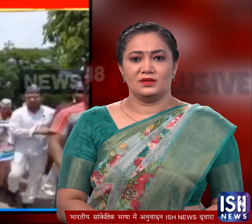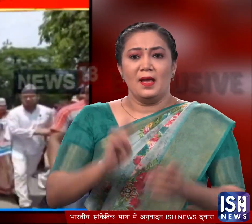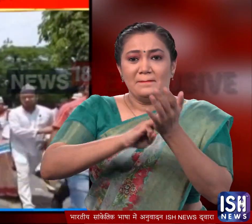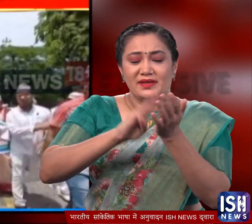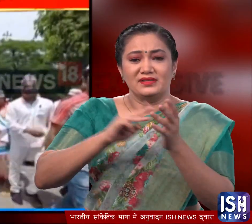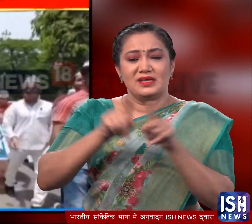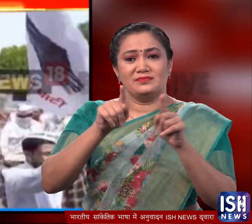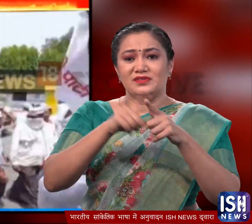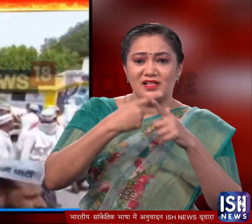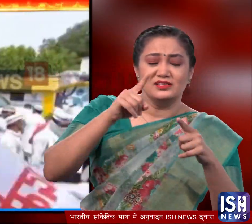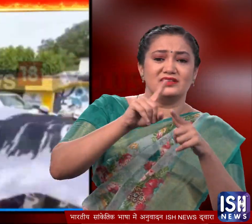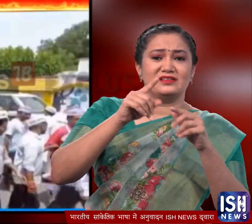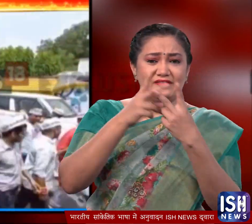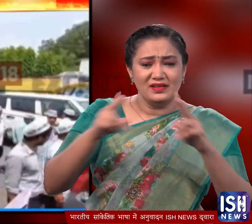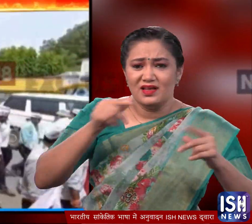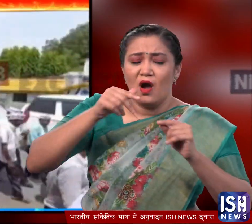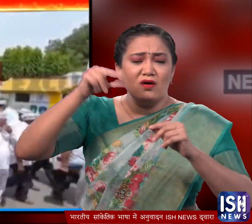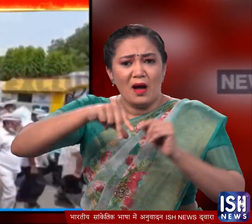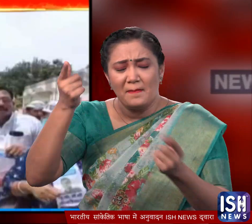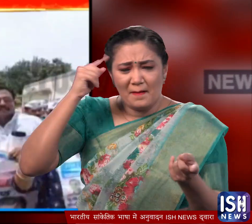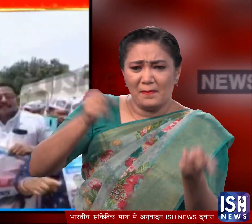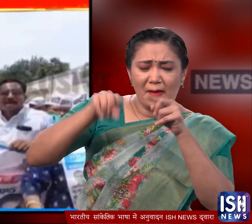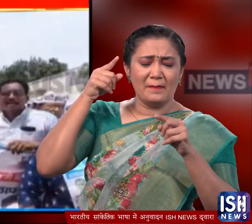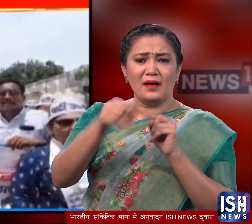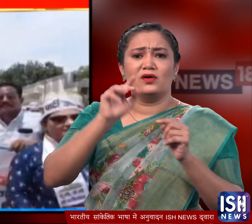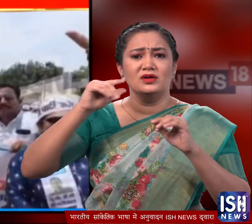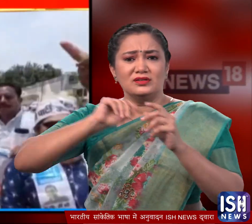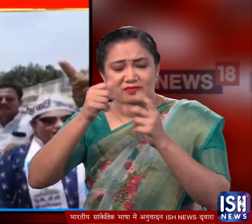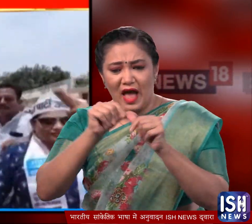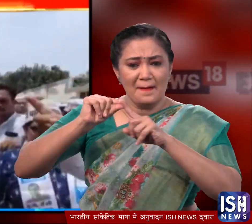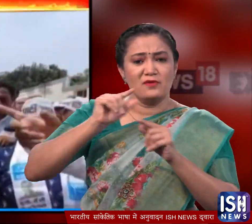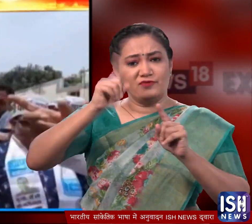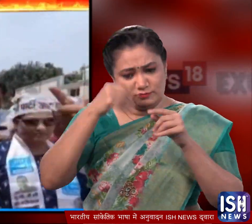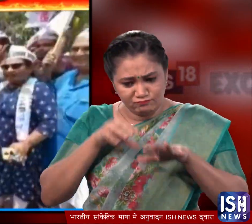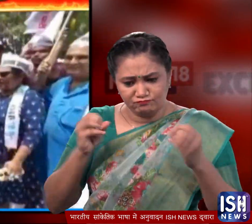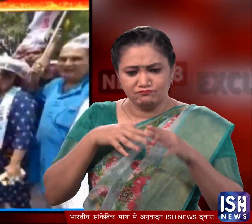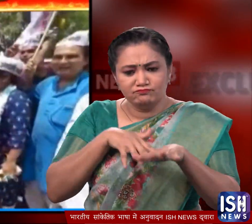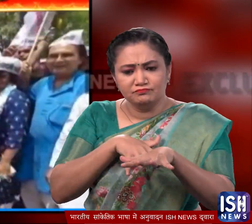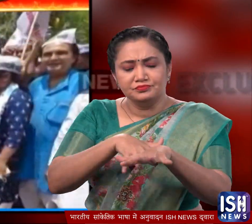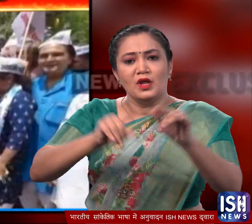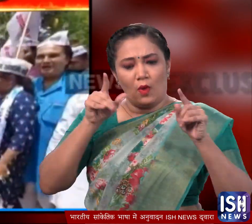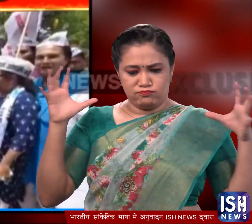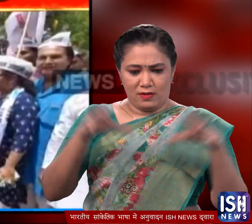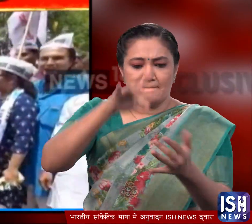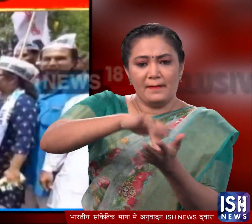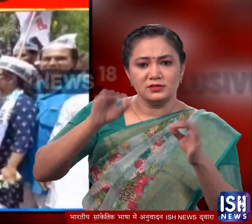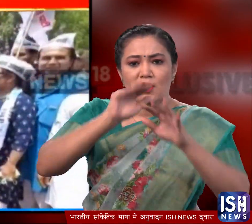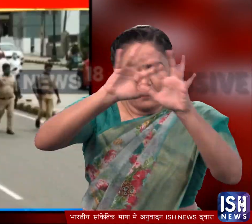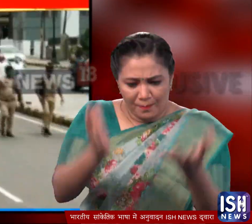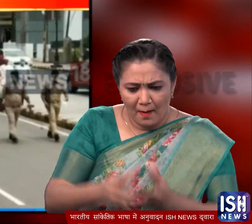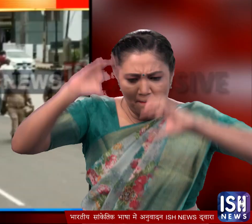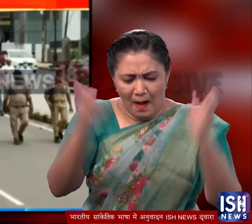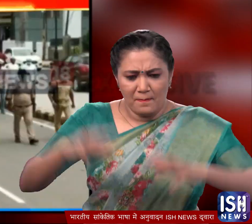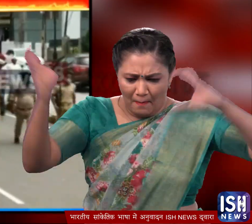मेरठ में जल जीवन मिशन में भ्रष्टाचार के आरोप लगाते हुए आम आदमी पार्टी के कार्यकर्ताओं ने पहले मार्च निकाला, फिर एक जगह इकट्ठा होकर मटके